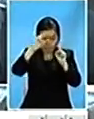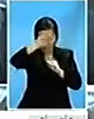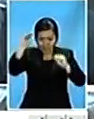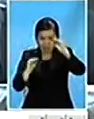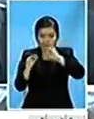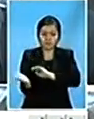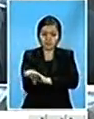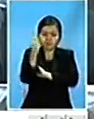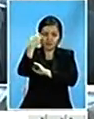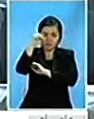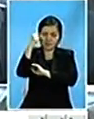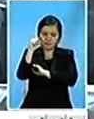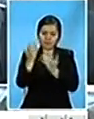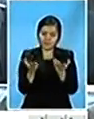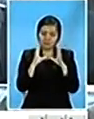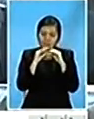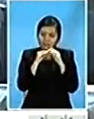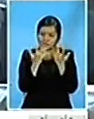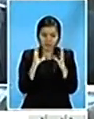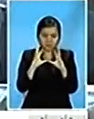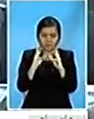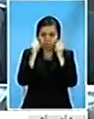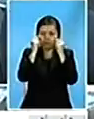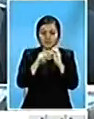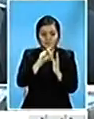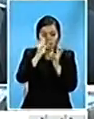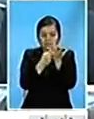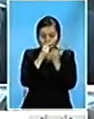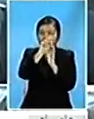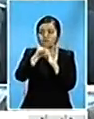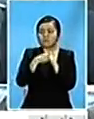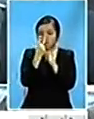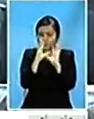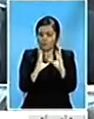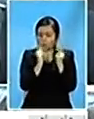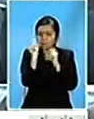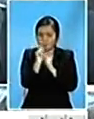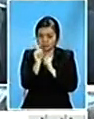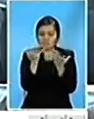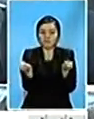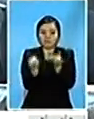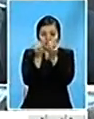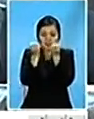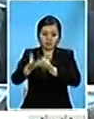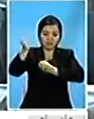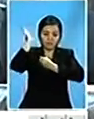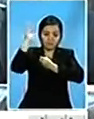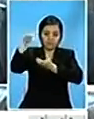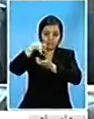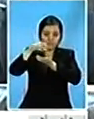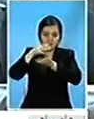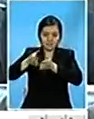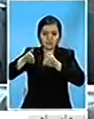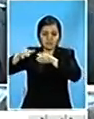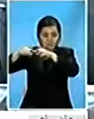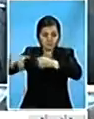ทำให้เวลาของการประชุมเนี่ยมันหายไปประมาณ2ชั่วโมงและผมเกรงว่าจะกระทบกับการทำหน้าที่ของฝ่ายค้านเพ